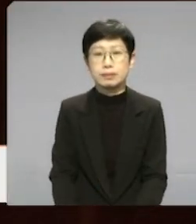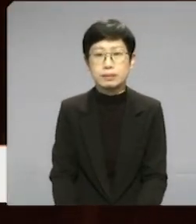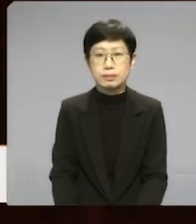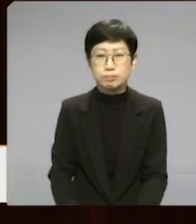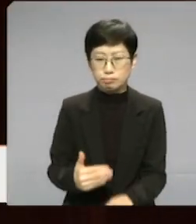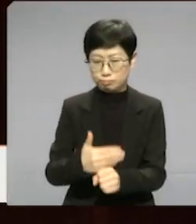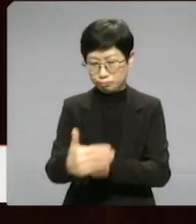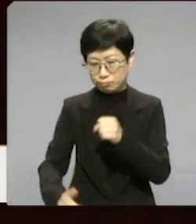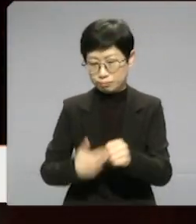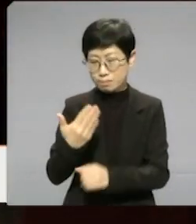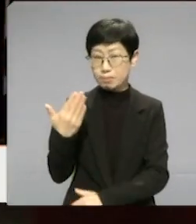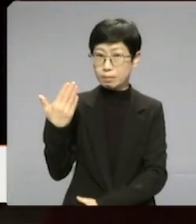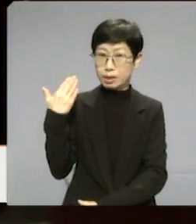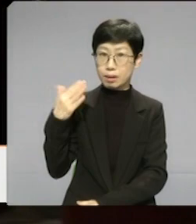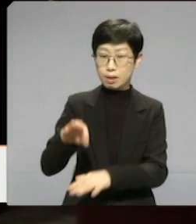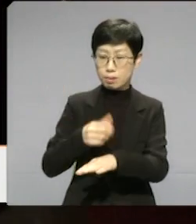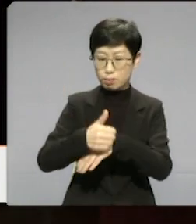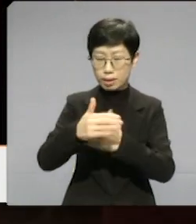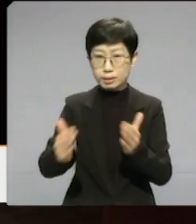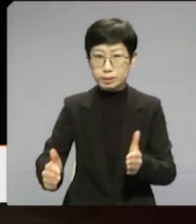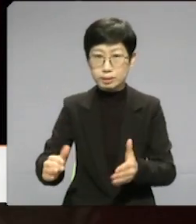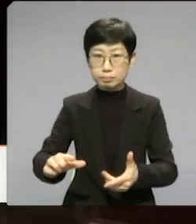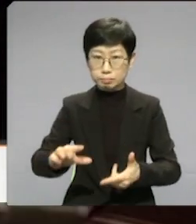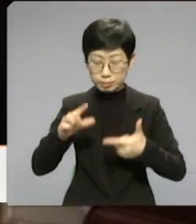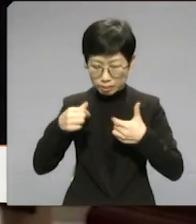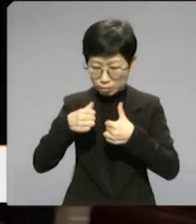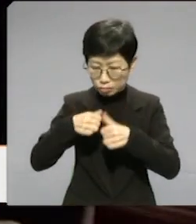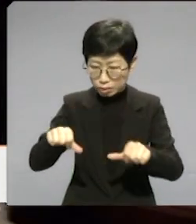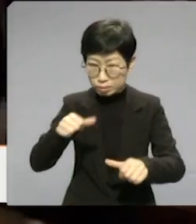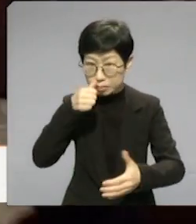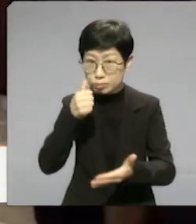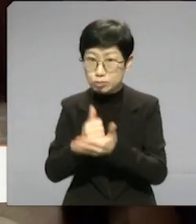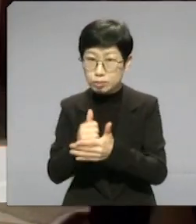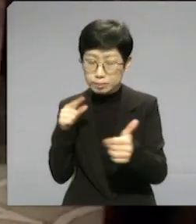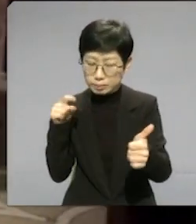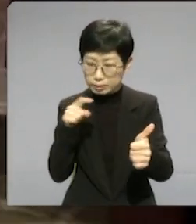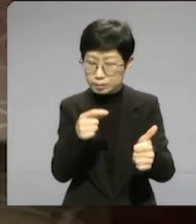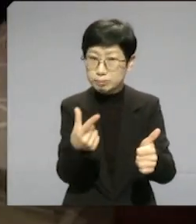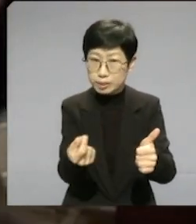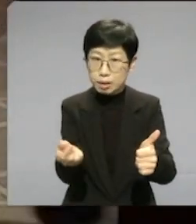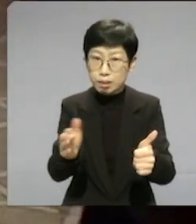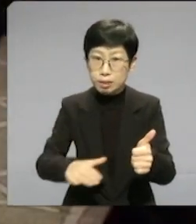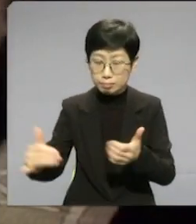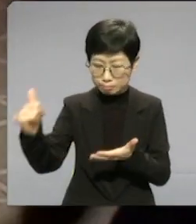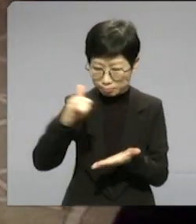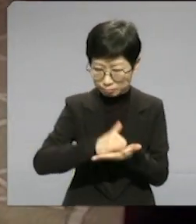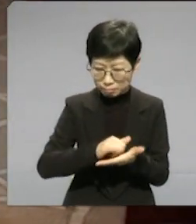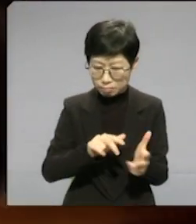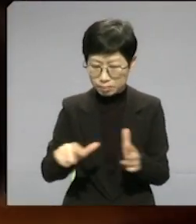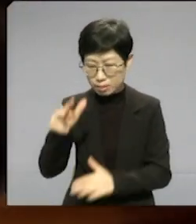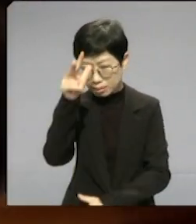9년 전 왕실 명예훼손 혐의를 받았는데 귀국과 함께 경찰이